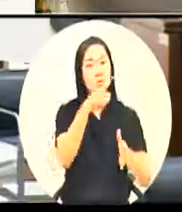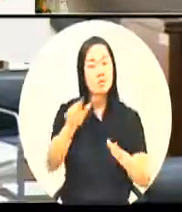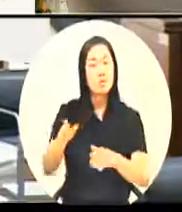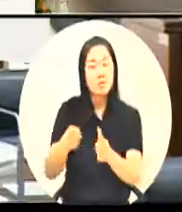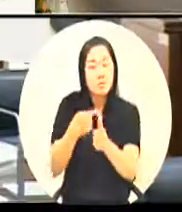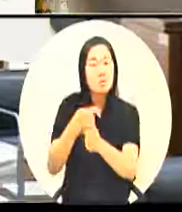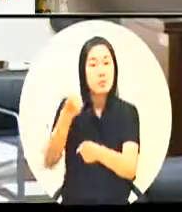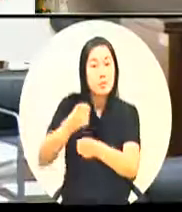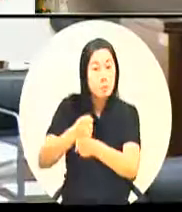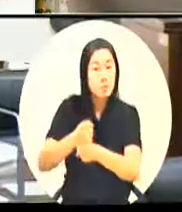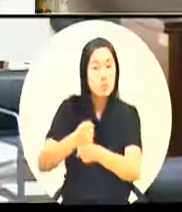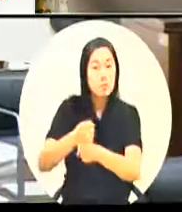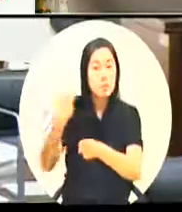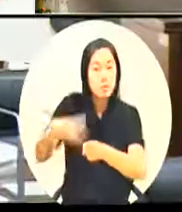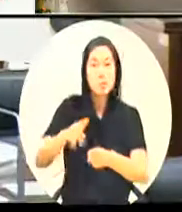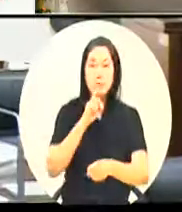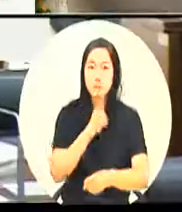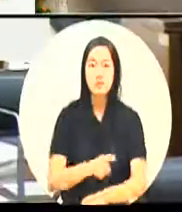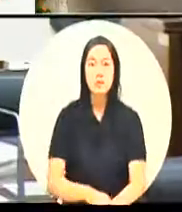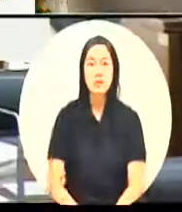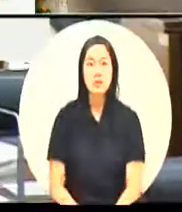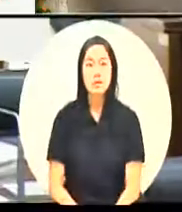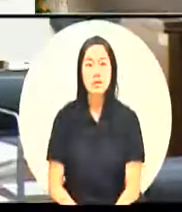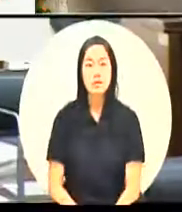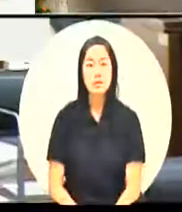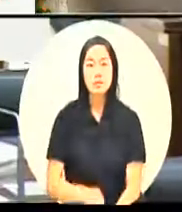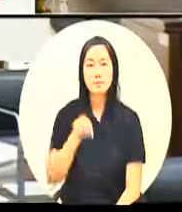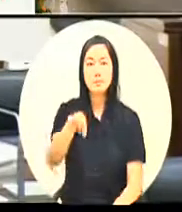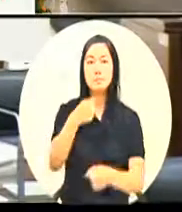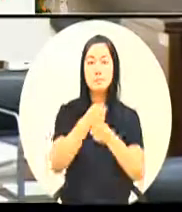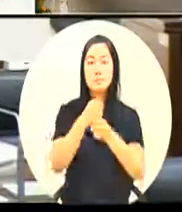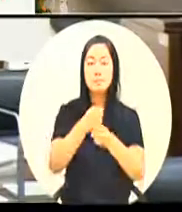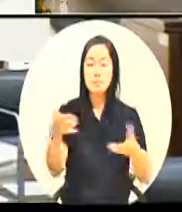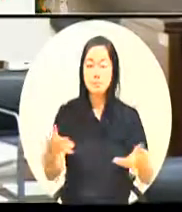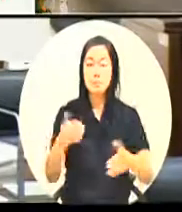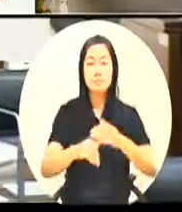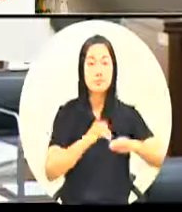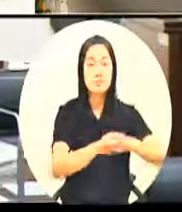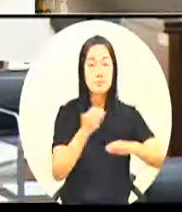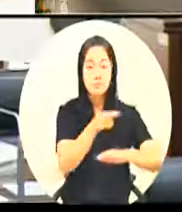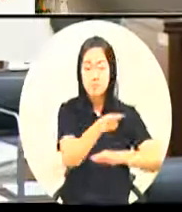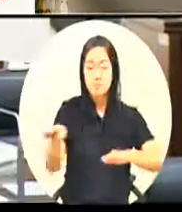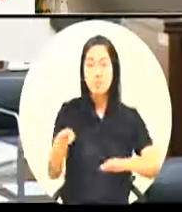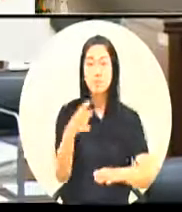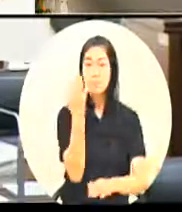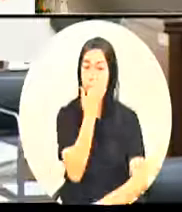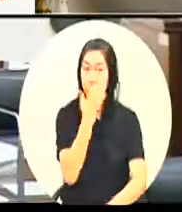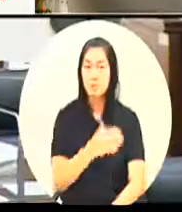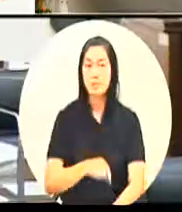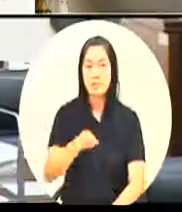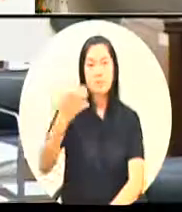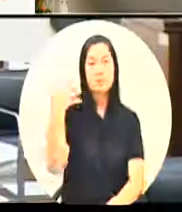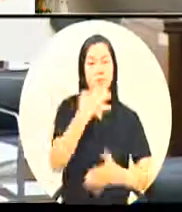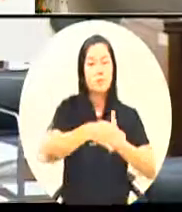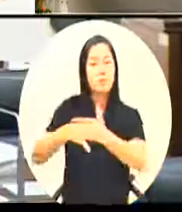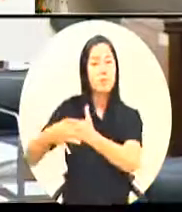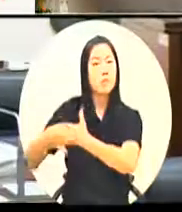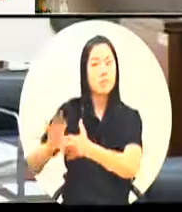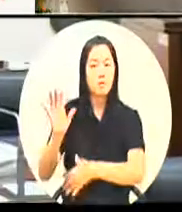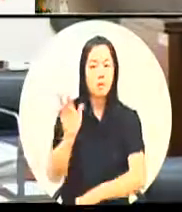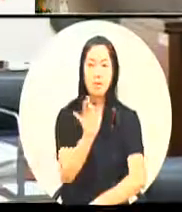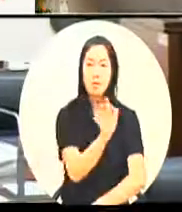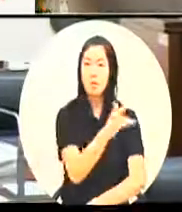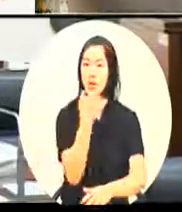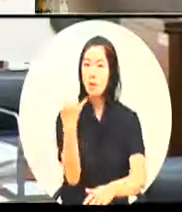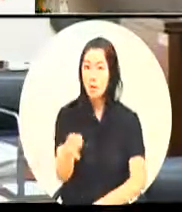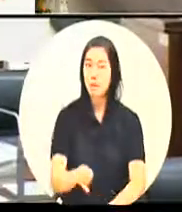用，占了伊个无用。这些你看完工之后的就很好，啊，这些完工之前的很不好。市长这